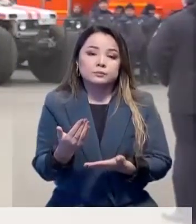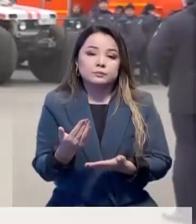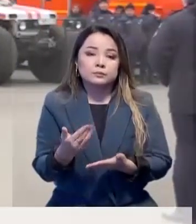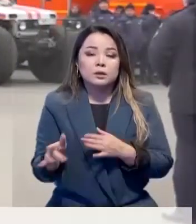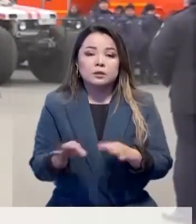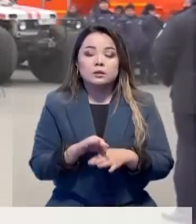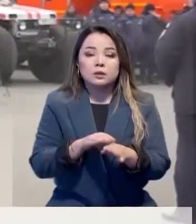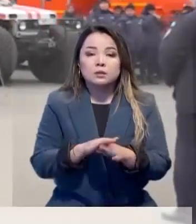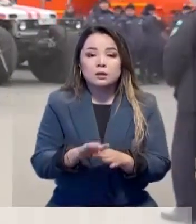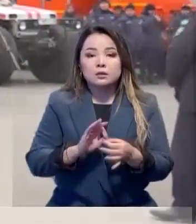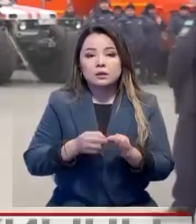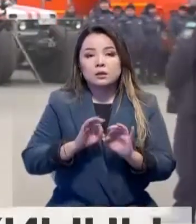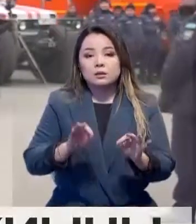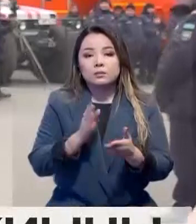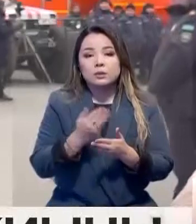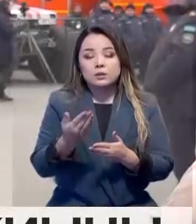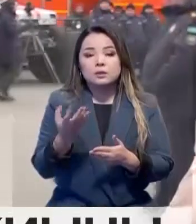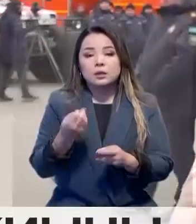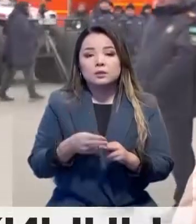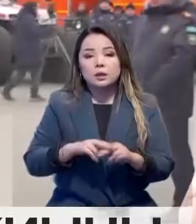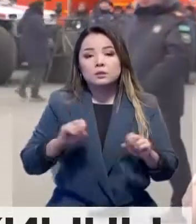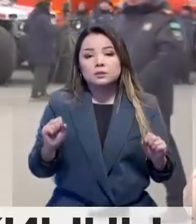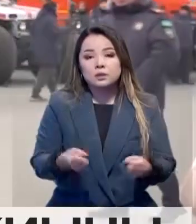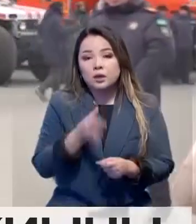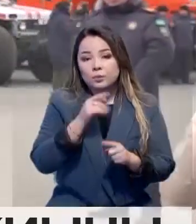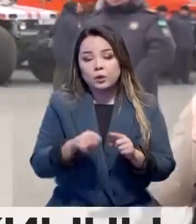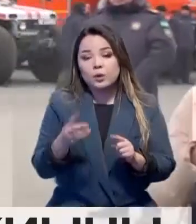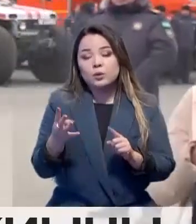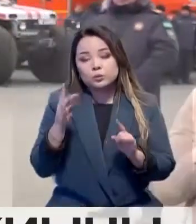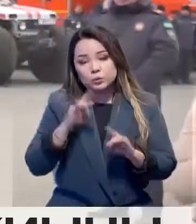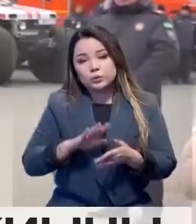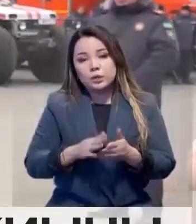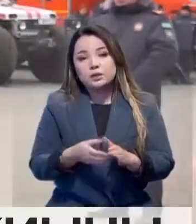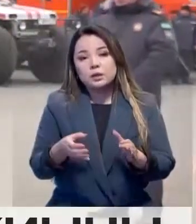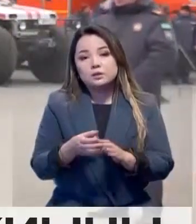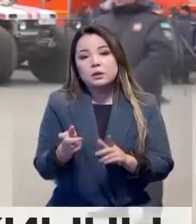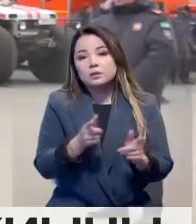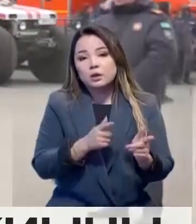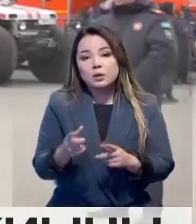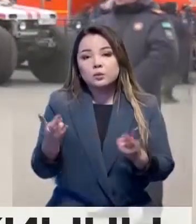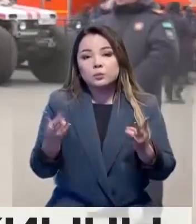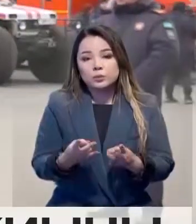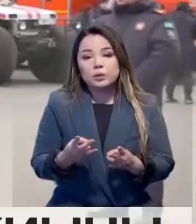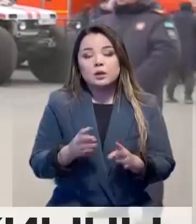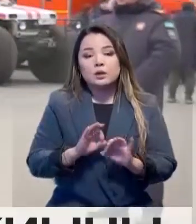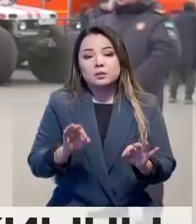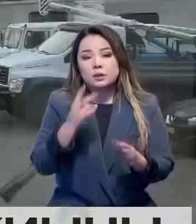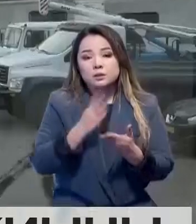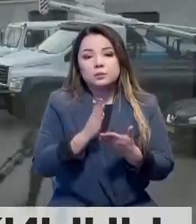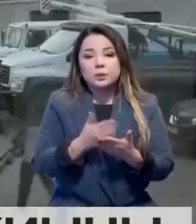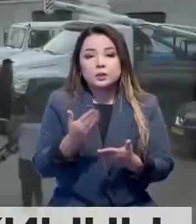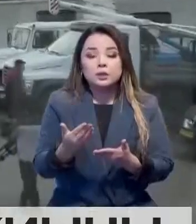қызметтің іс қимылдарын пысықтау және әр қыс мезгілінде болған төтенше жағдайларға дайын болуын пысықтау болып